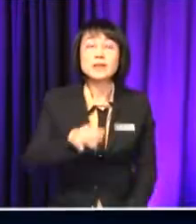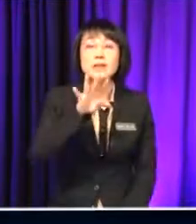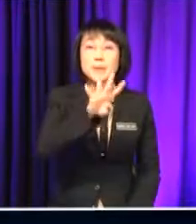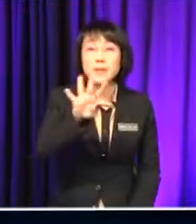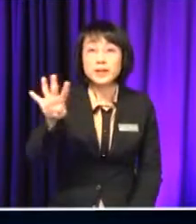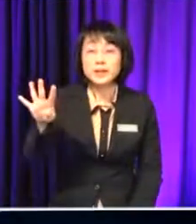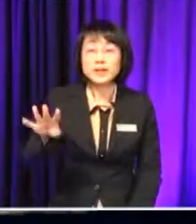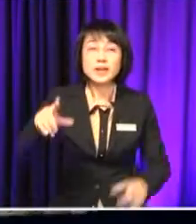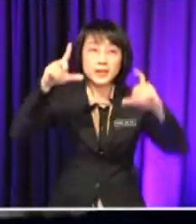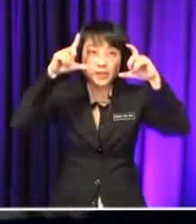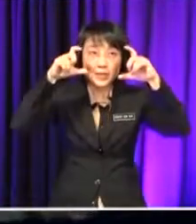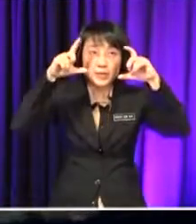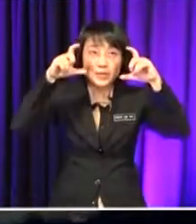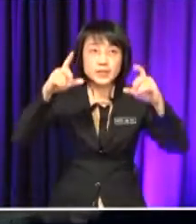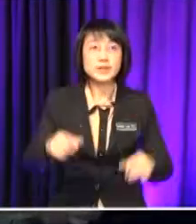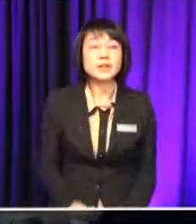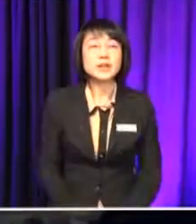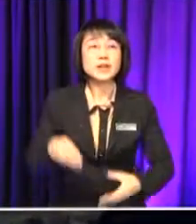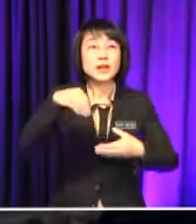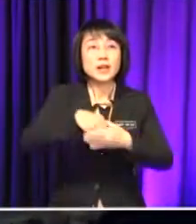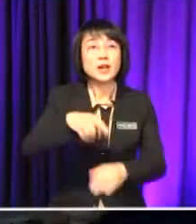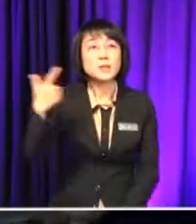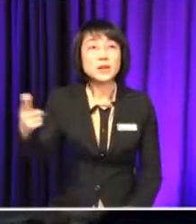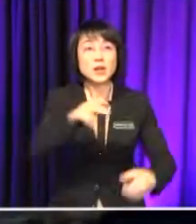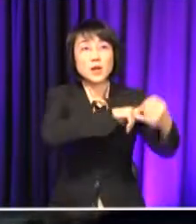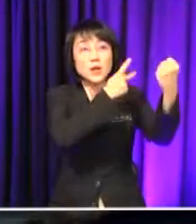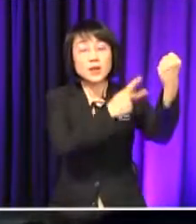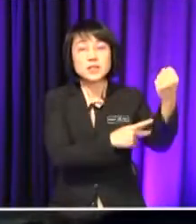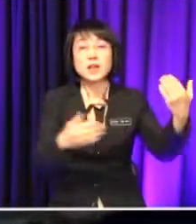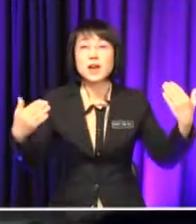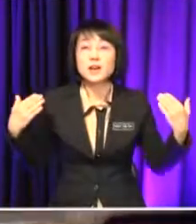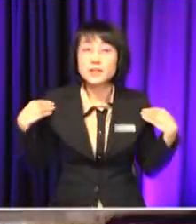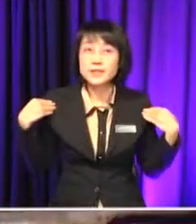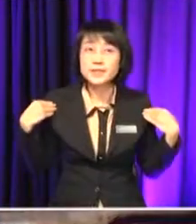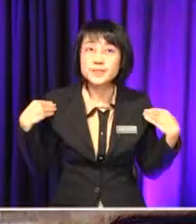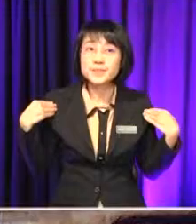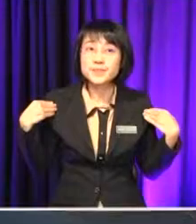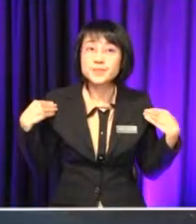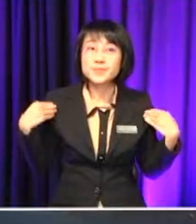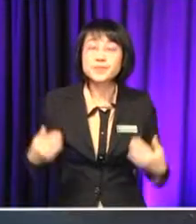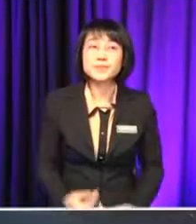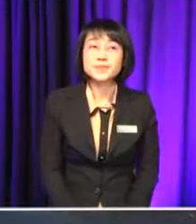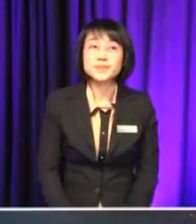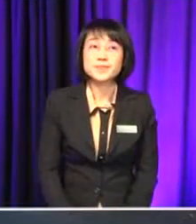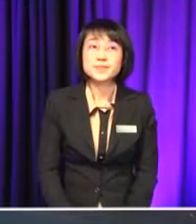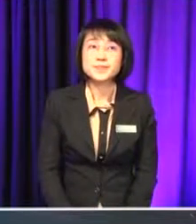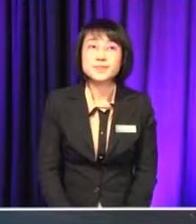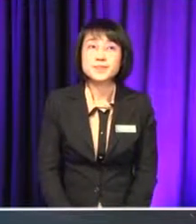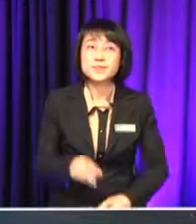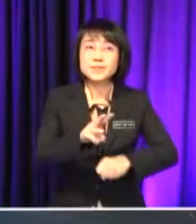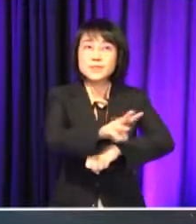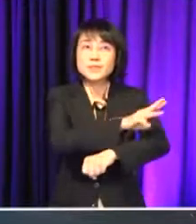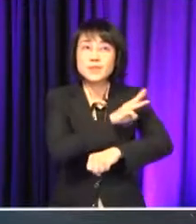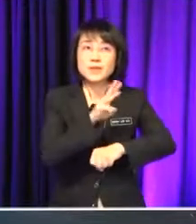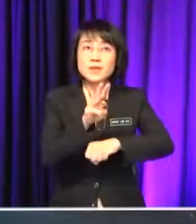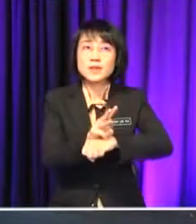keempat-empat kamera. Jadi di dalam bekalan kuasa ni akan ada satu di mana di kawasan sini